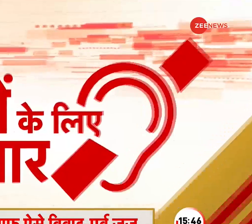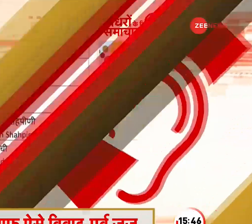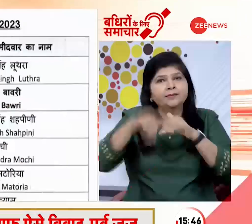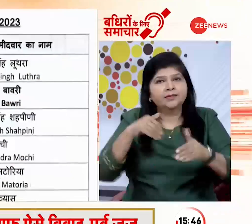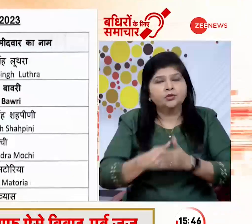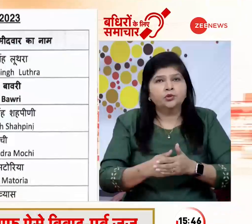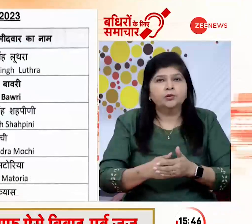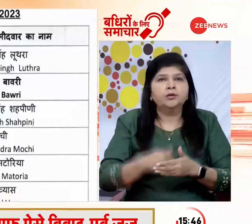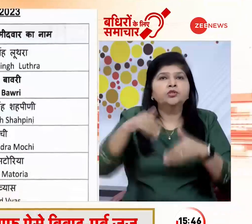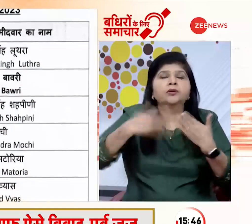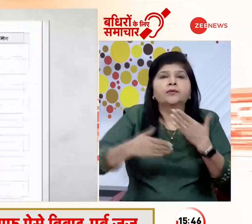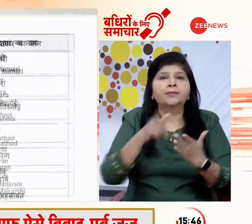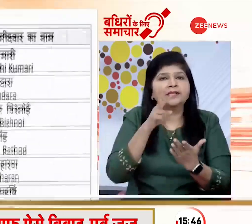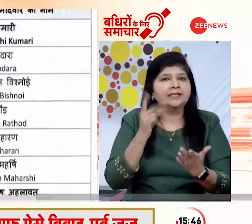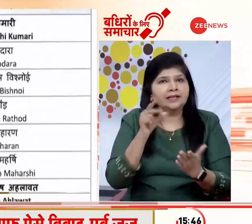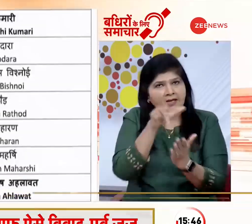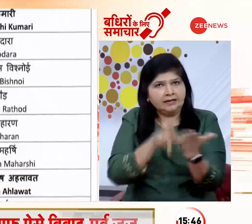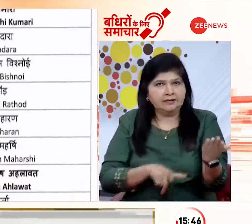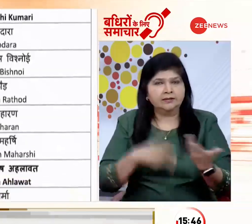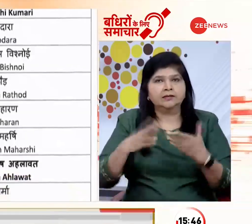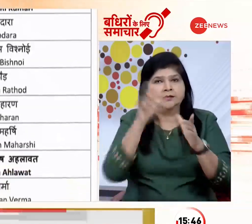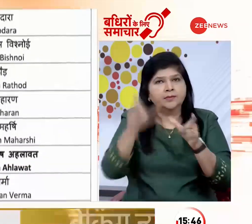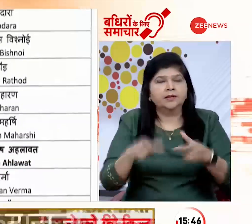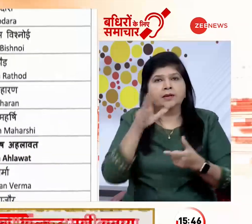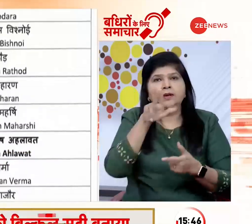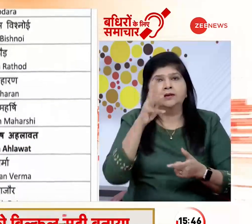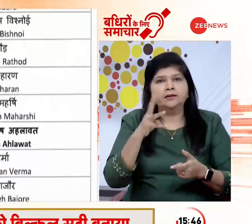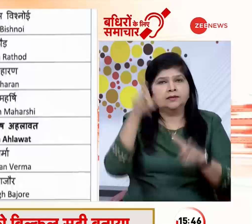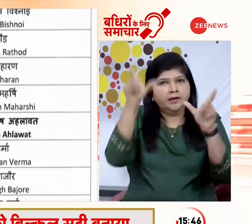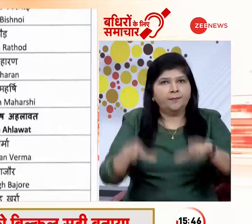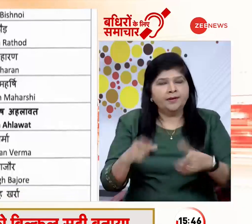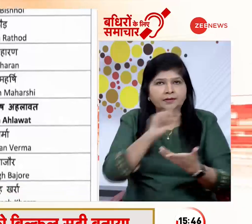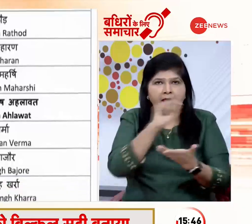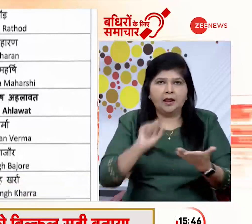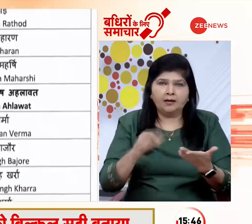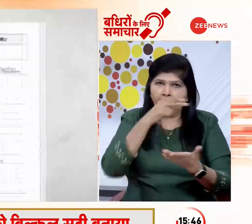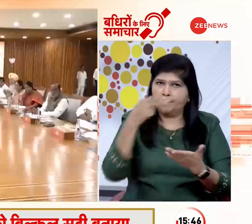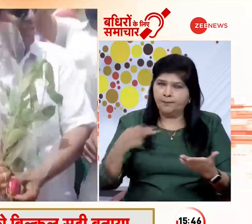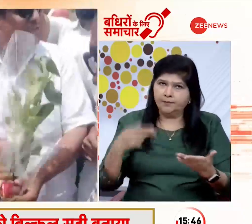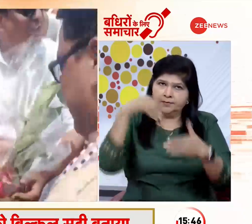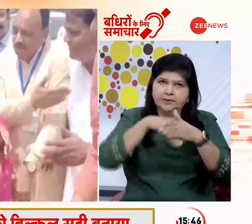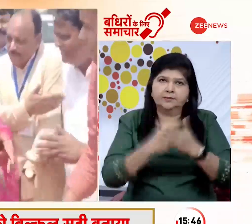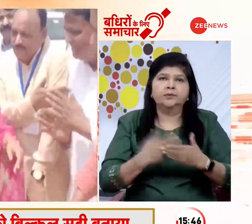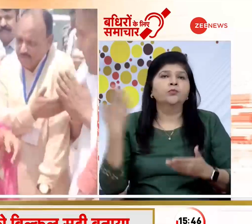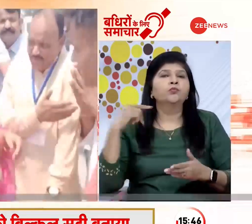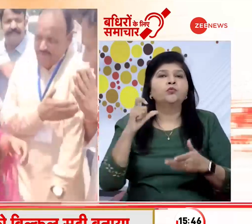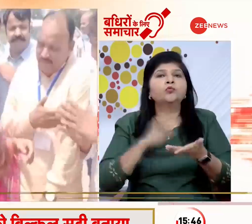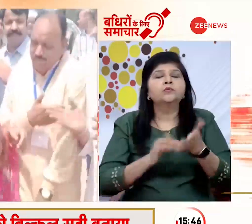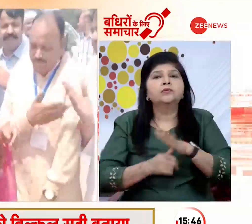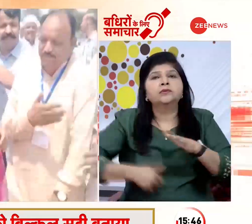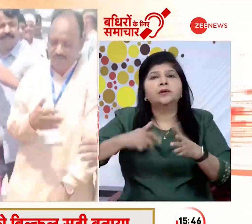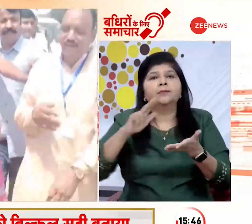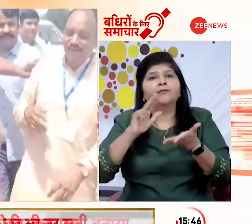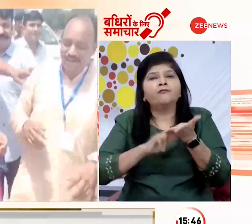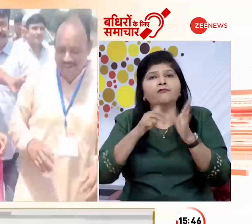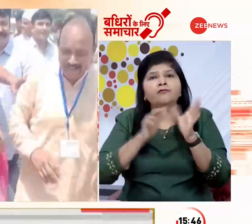दूसरी लिस्ट जारी कर दी है। सूची में 83 उम्मीदवारों के नाम शामिल हैं। पूर्व मुख्यमंत्री वसुंधरा राजे को झालरा